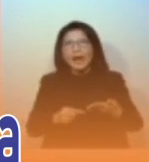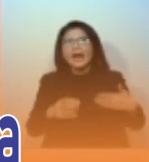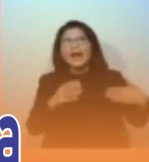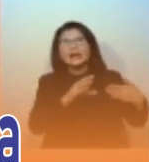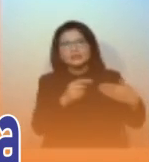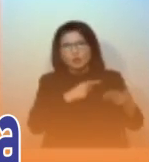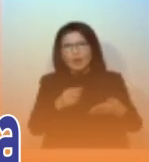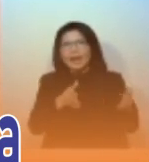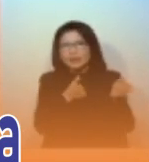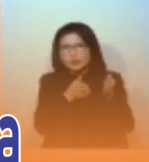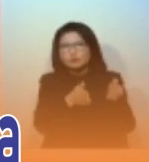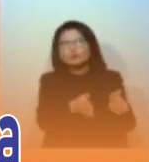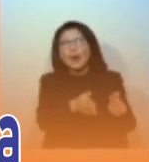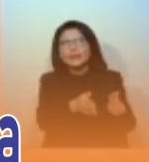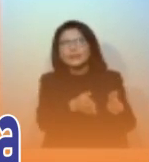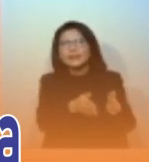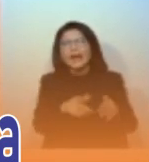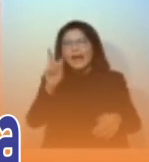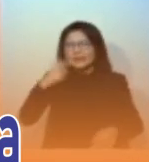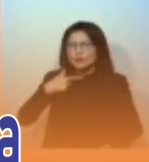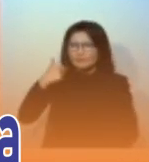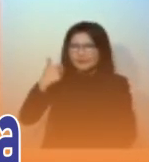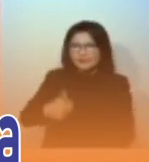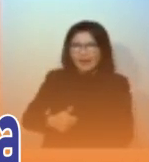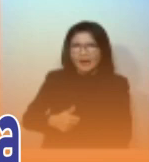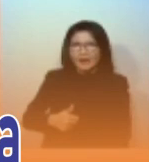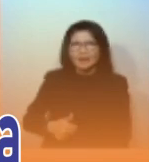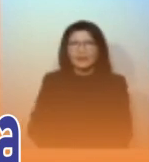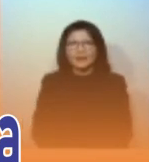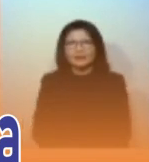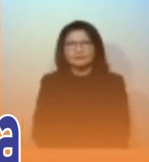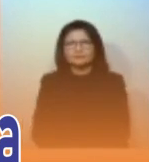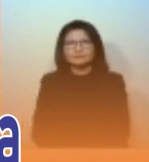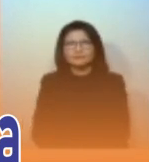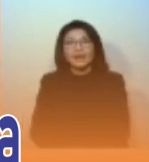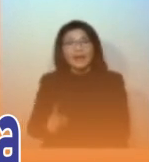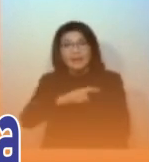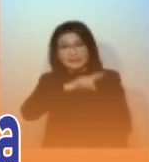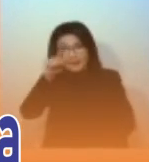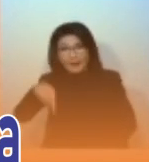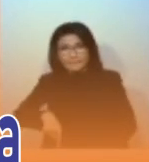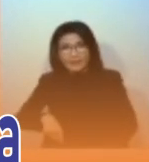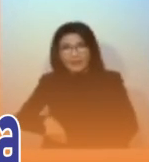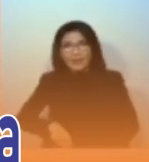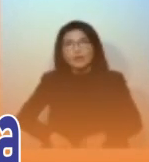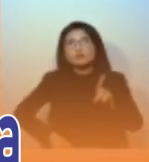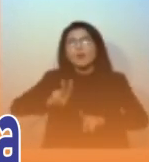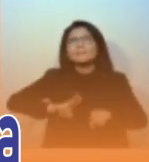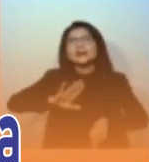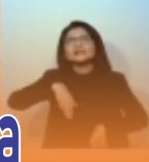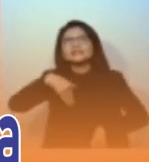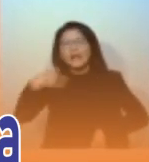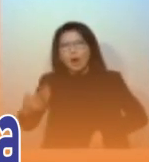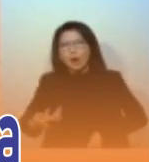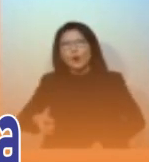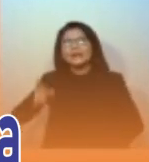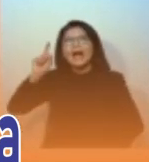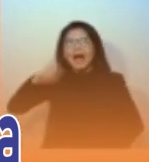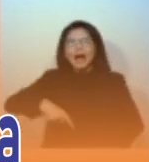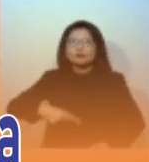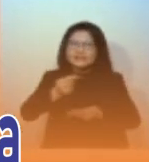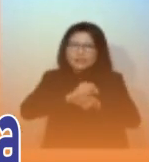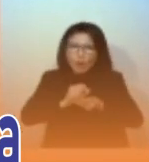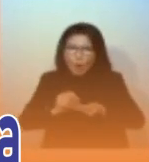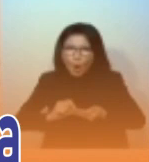Dan kemudian SDM inilah yang kita bisa pastikan bahwa mereka sampai dengan 12 tahun mesti